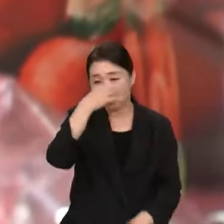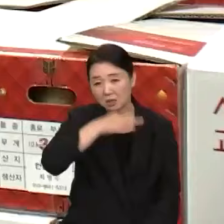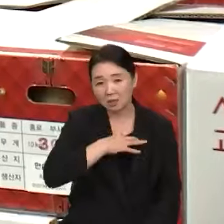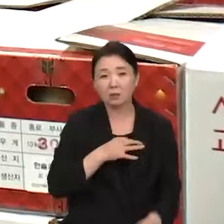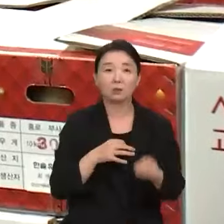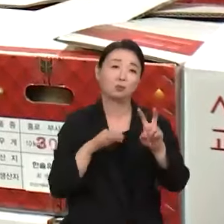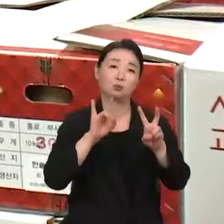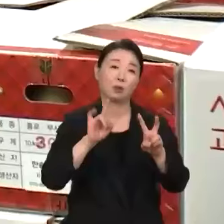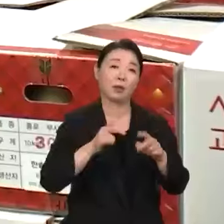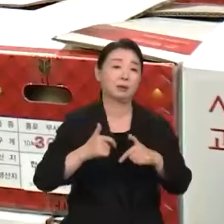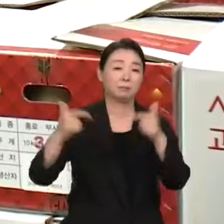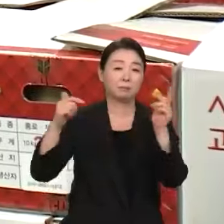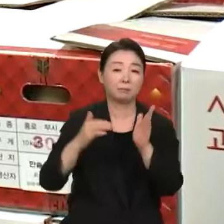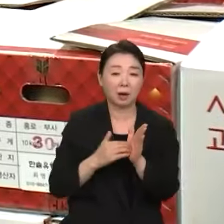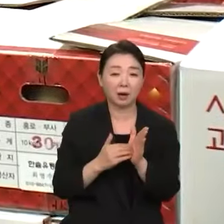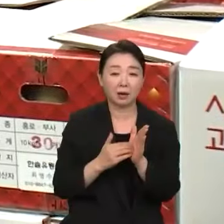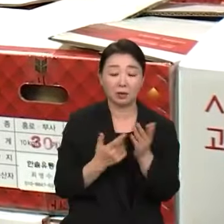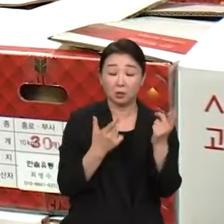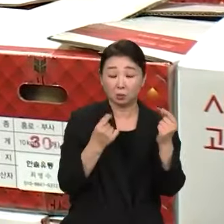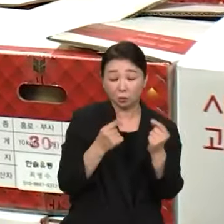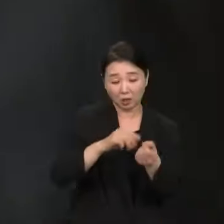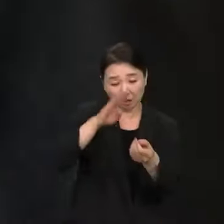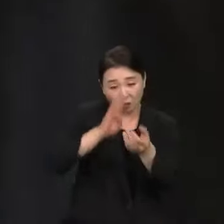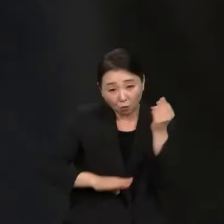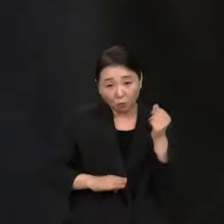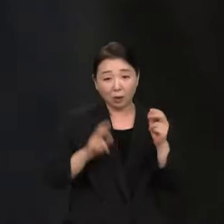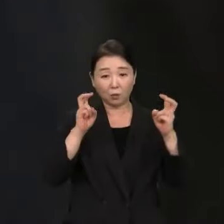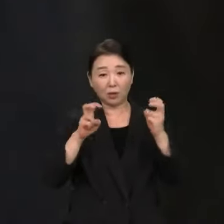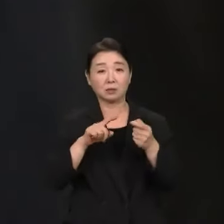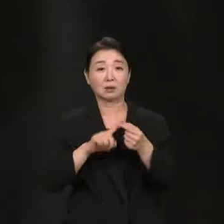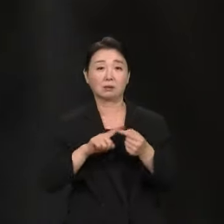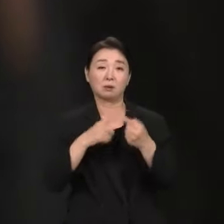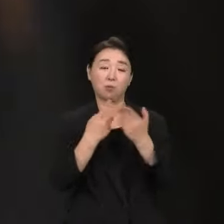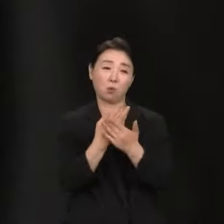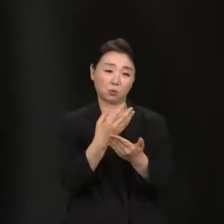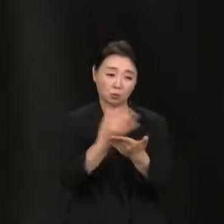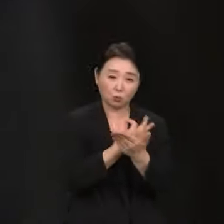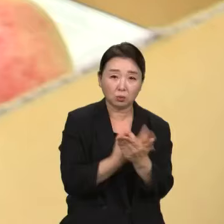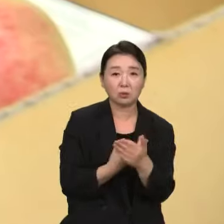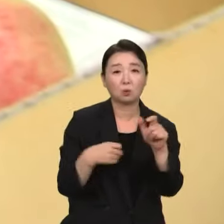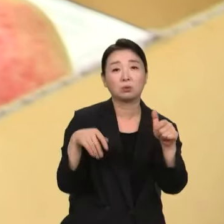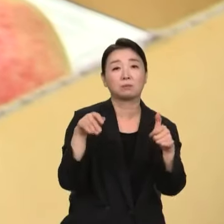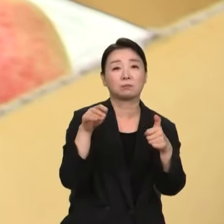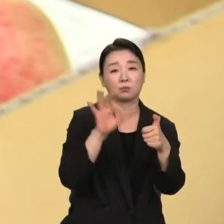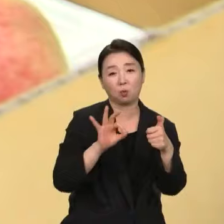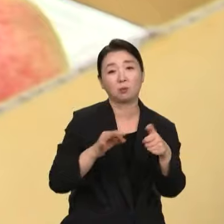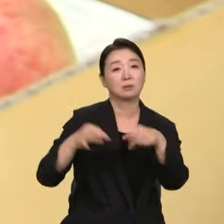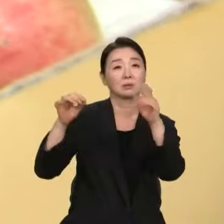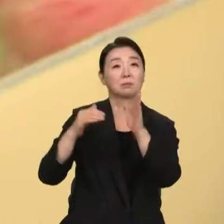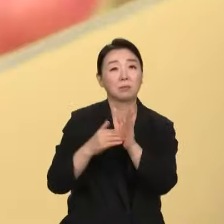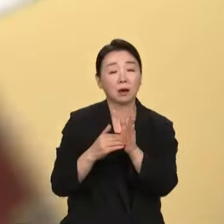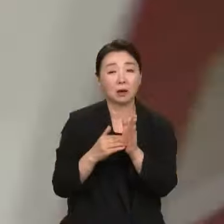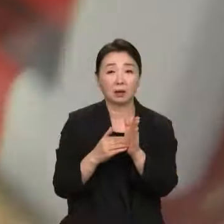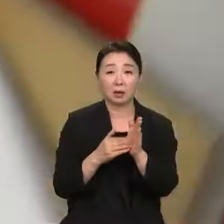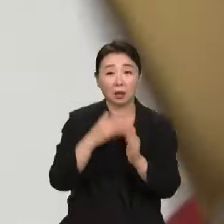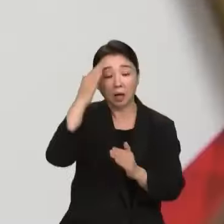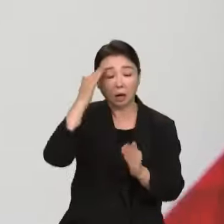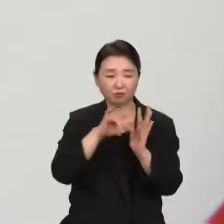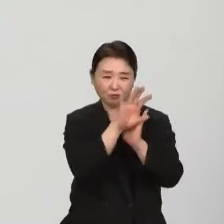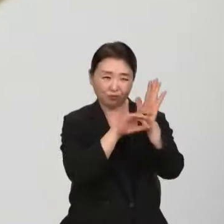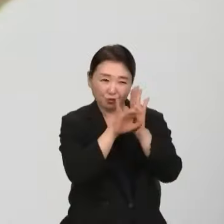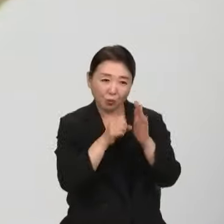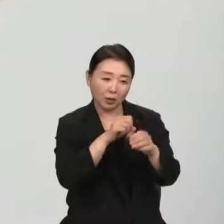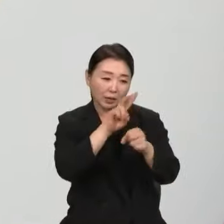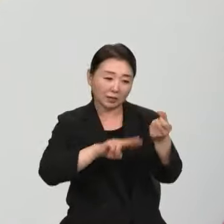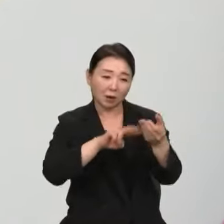뛰었습니다. 같은 시기 전체 도매업체 소득 역시 50% 불었습니다. 국내 농산물 절반이 경매로